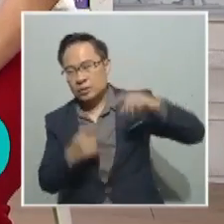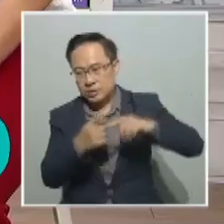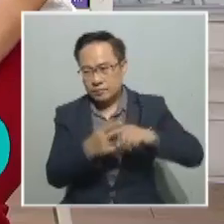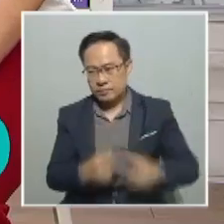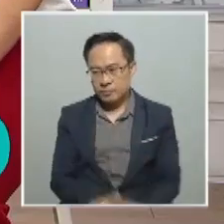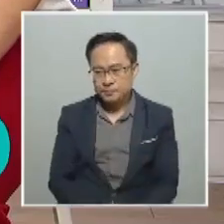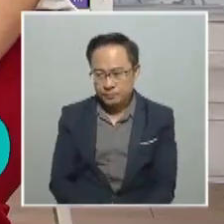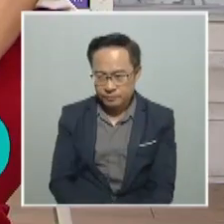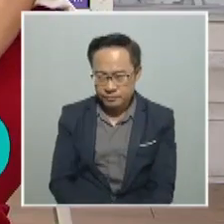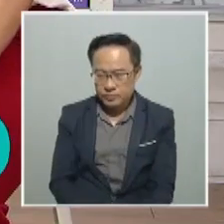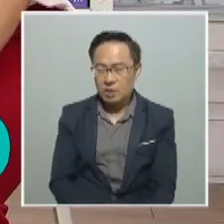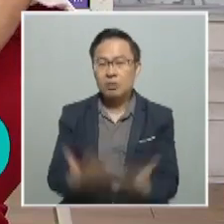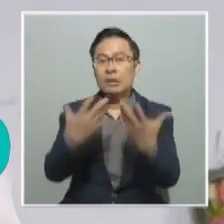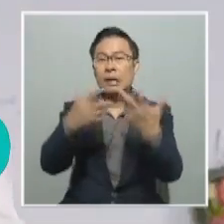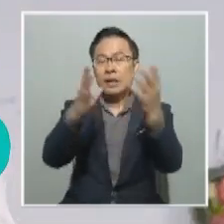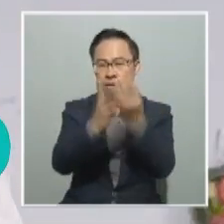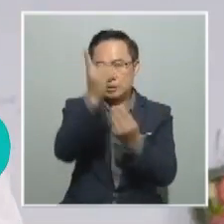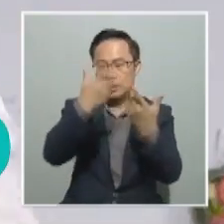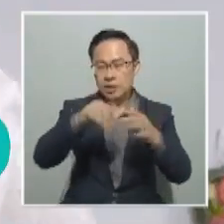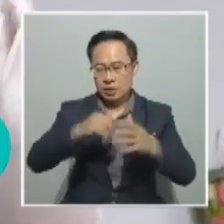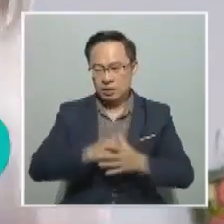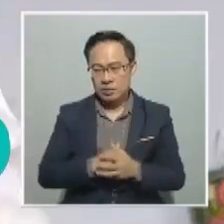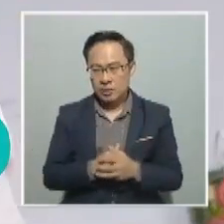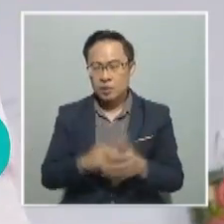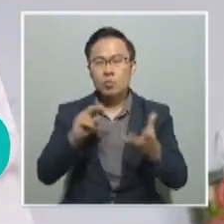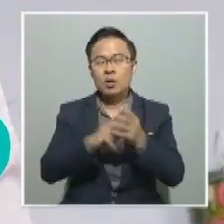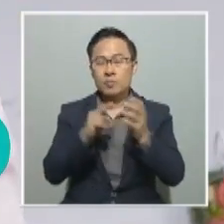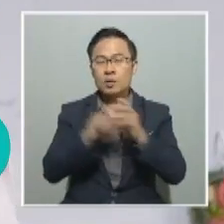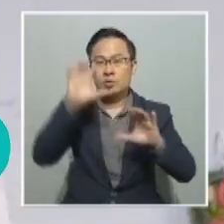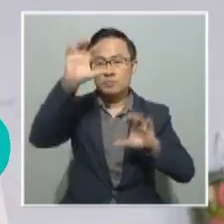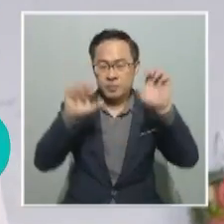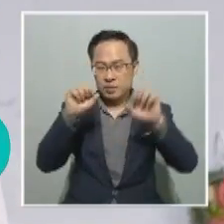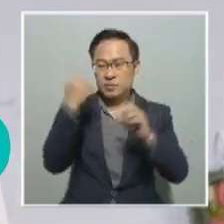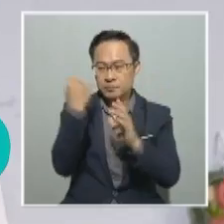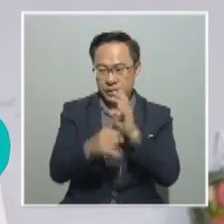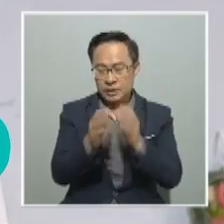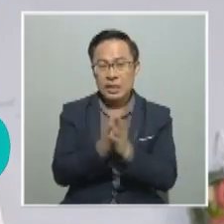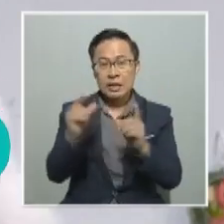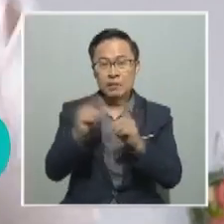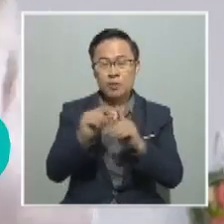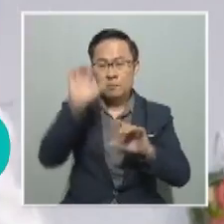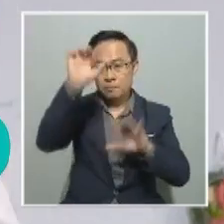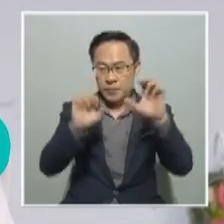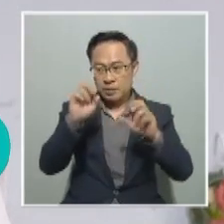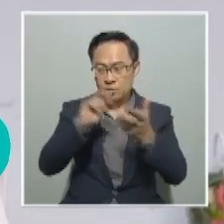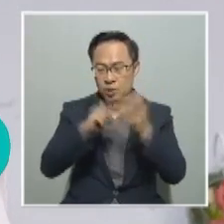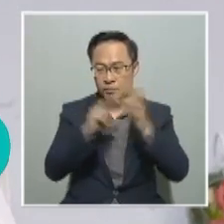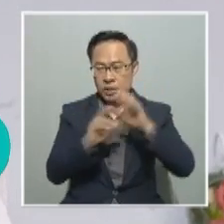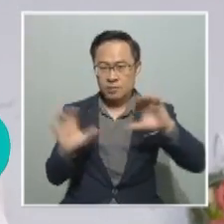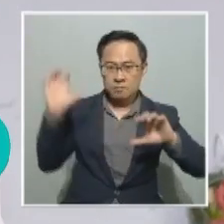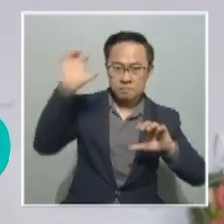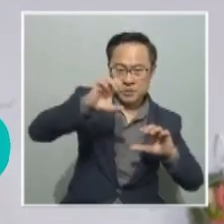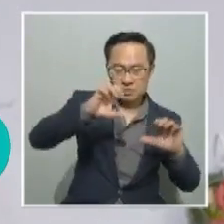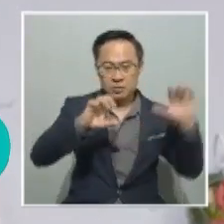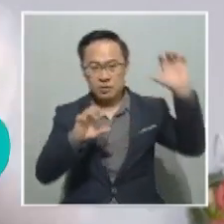ใช่แสดงว่าใช่แสดงว่าตอนที่ปีน อ ่ะเราใช้แขนชื่อมันชื่อปีนหน้าผาใช่ไหมมันไม่ได้ดึงแต่ค